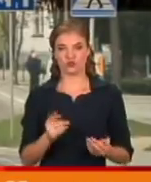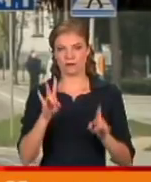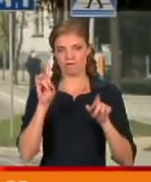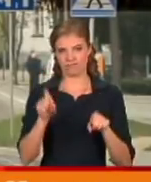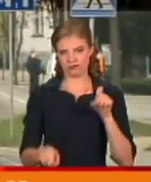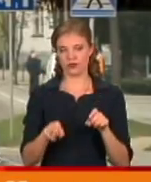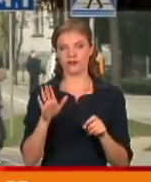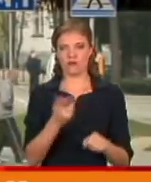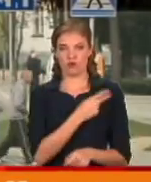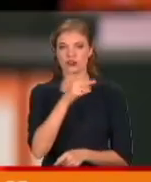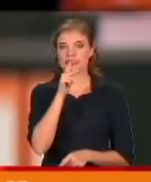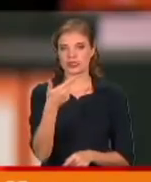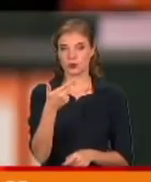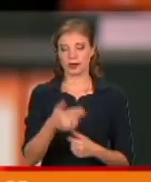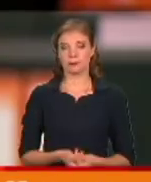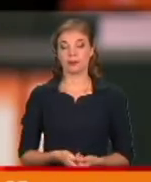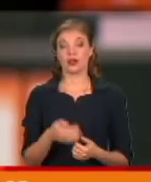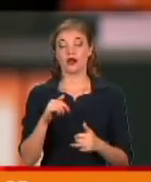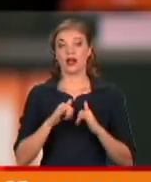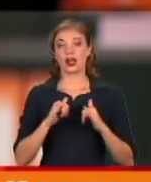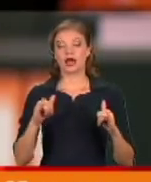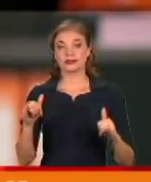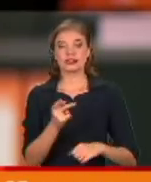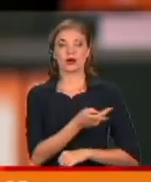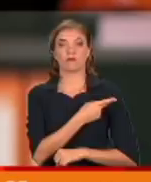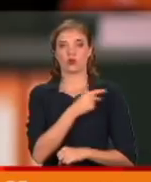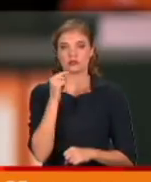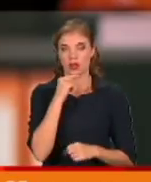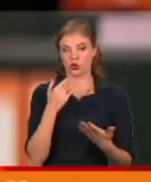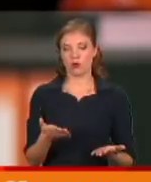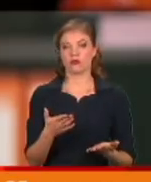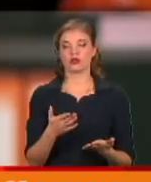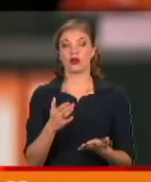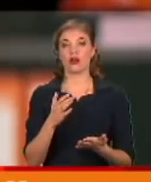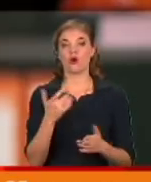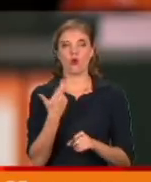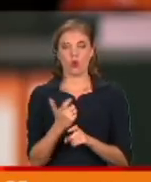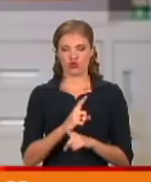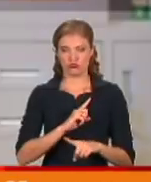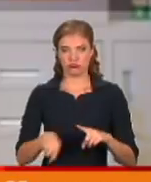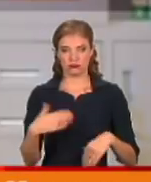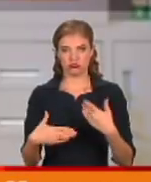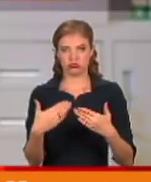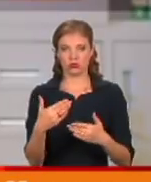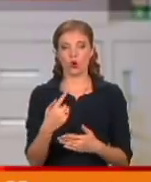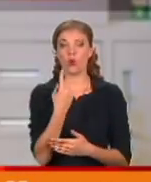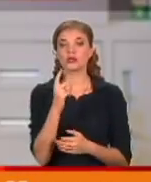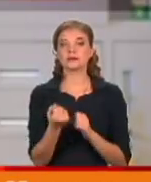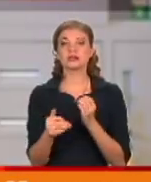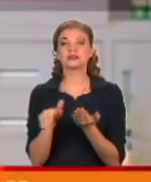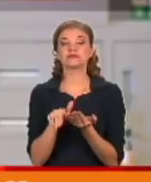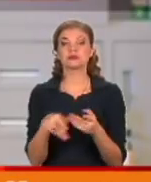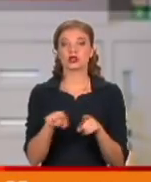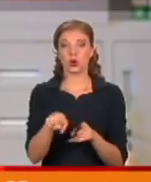Польщі ще 3 роки. Развитие польской экономики произошло очень быстро. Один из источников